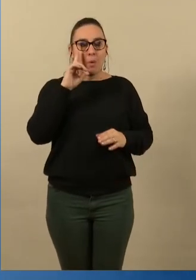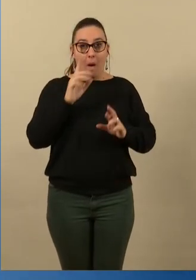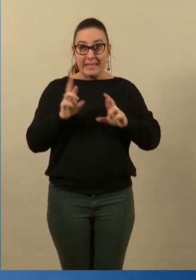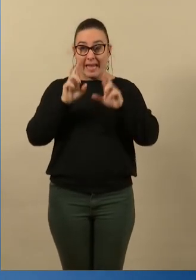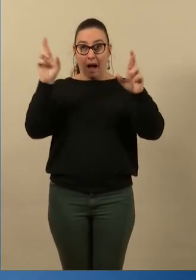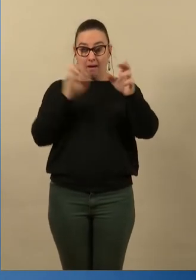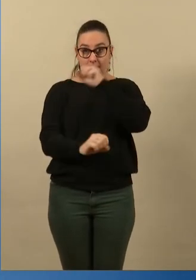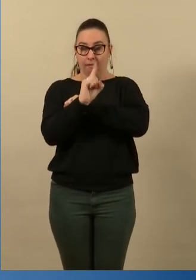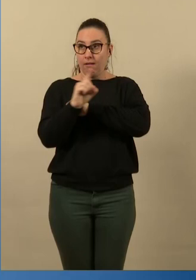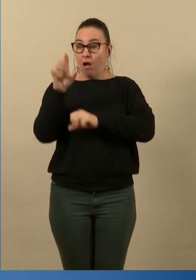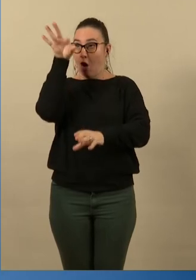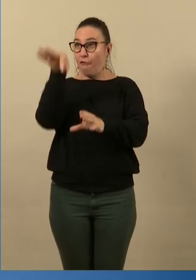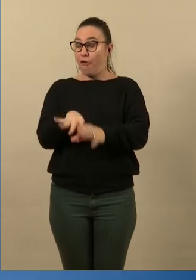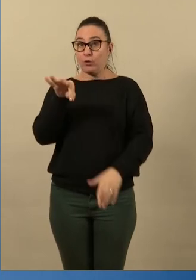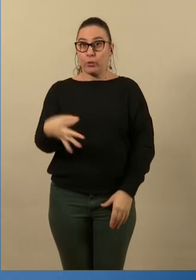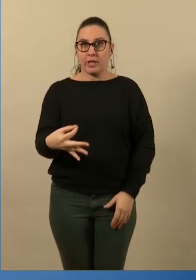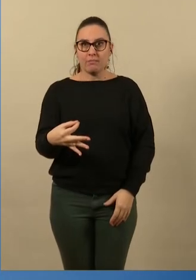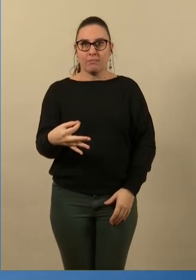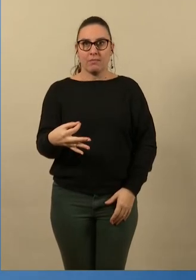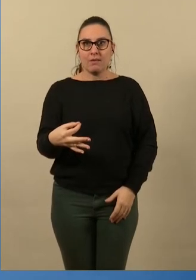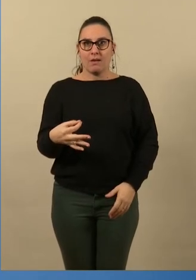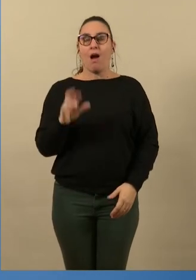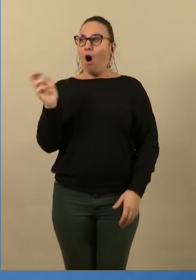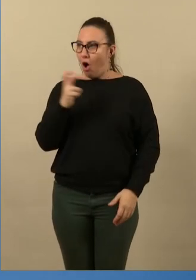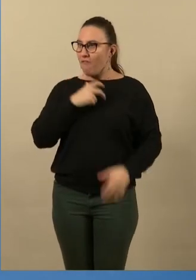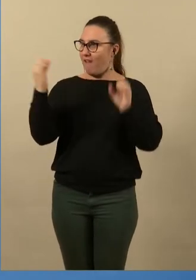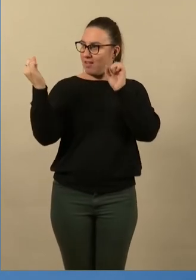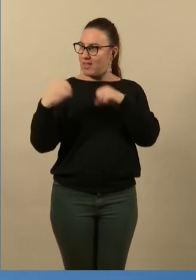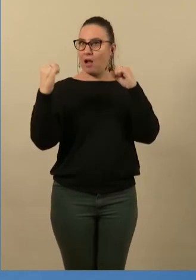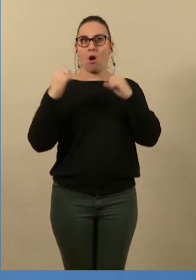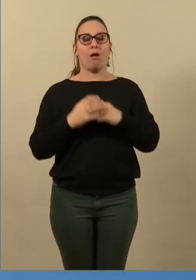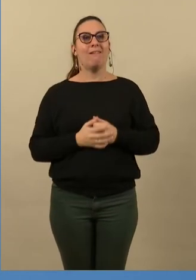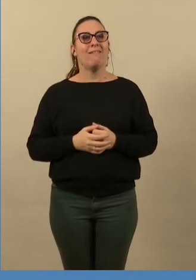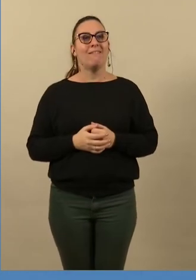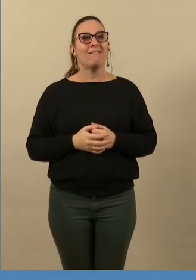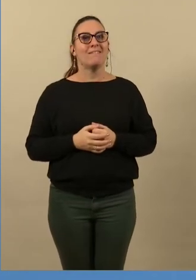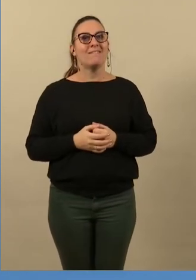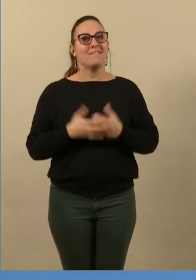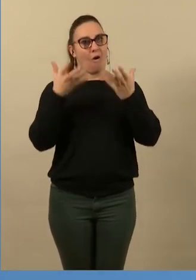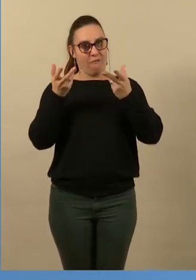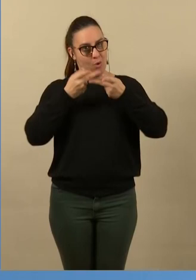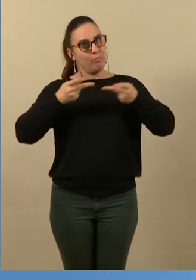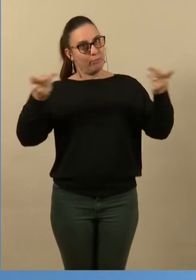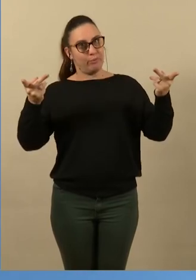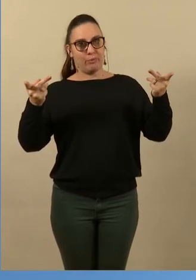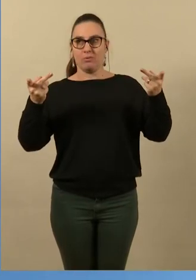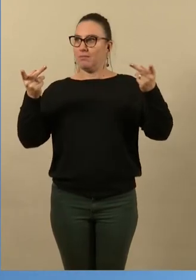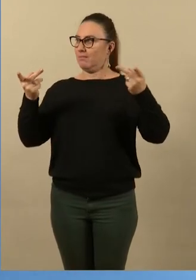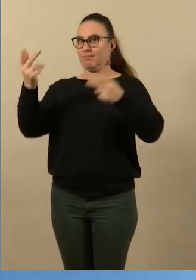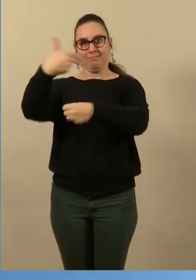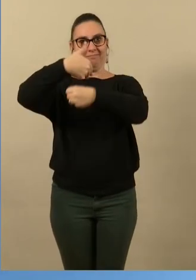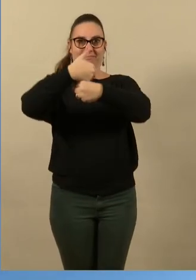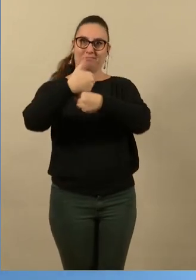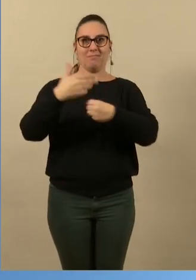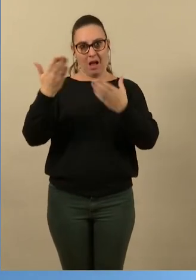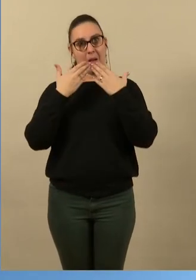pour être souligné euh que pour une fois on est d'accord donc je voulais le dire officiellement par cette prise